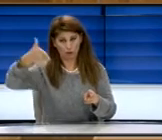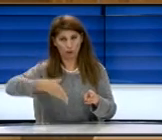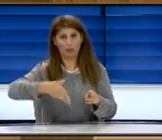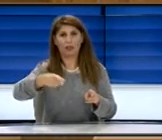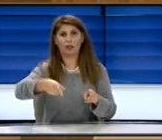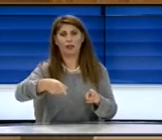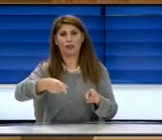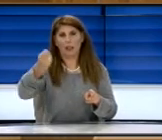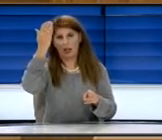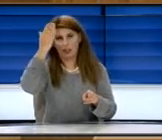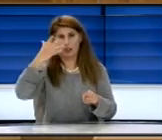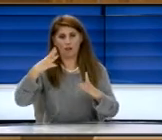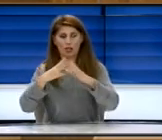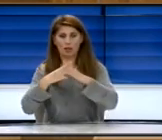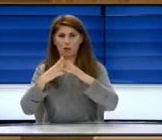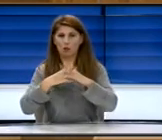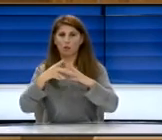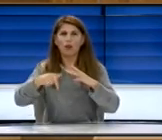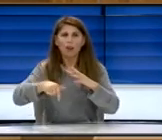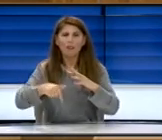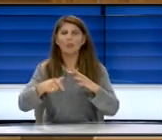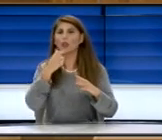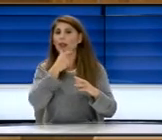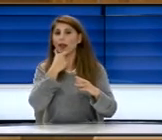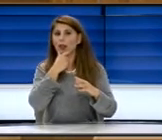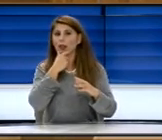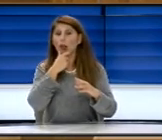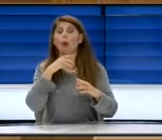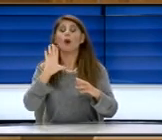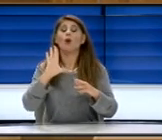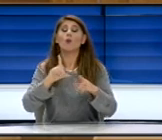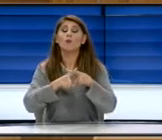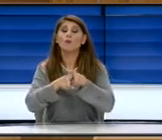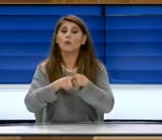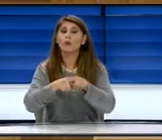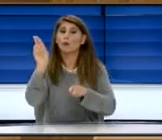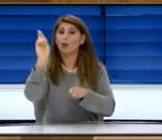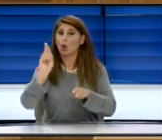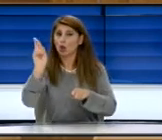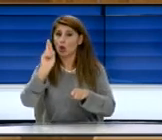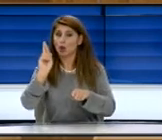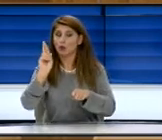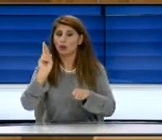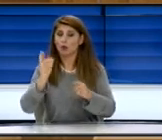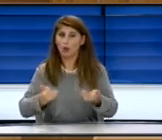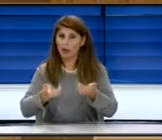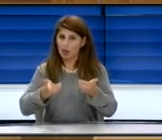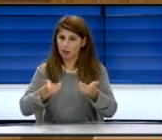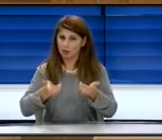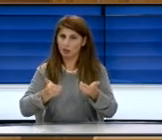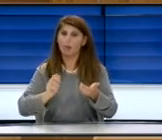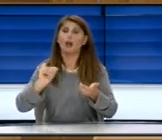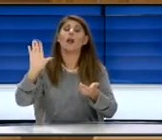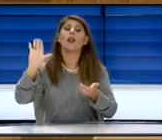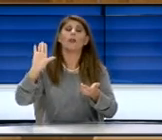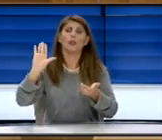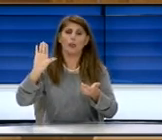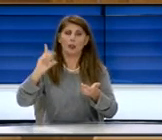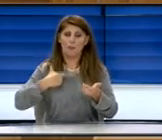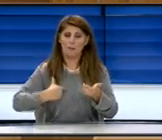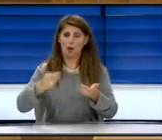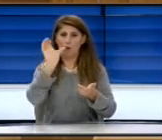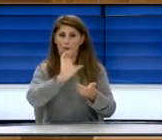και πολέμου. Εδώ η Βρετανία, που δεν εξαρτάται από το ρώσικο φυσικό αέριο, που δεν είναι καν μέλος της